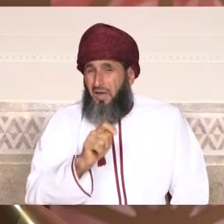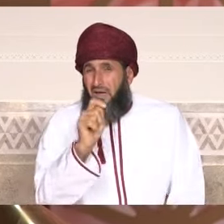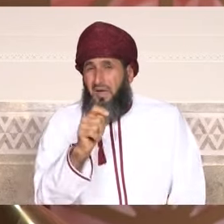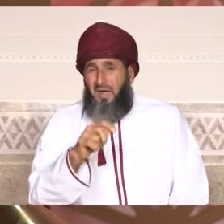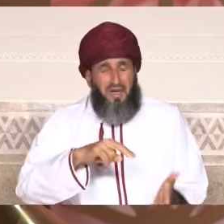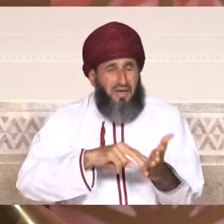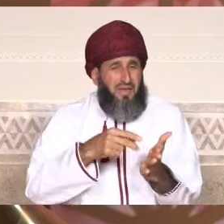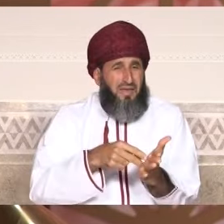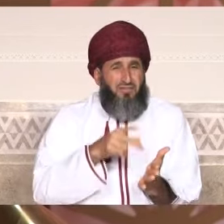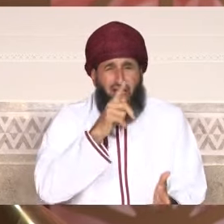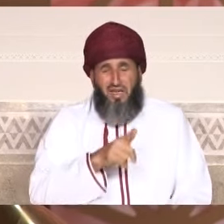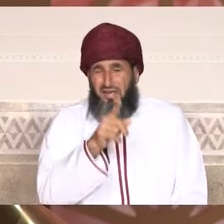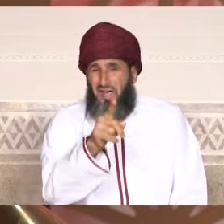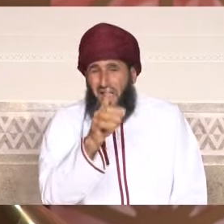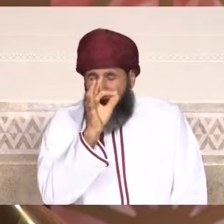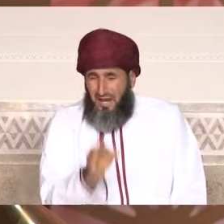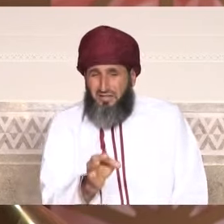التطبيق.